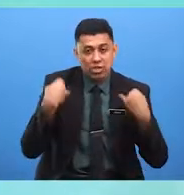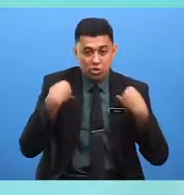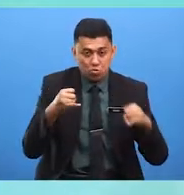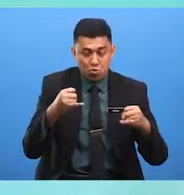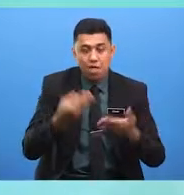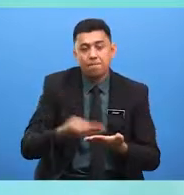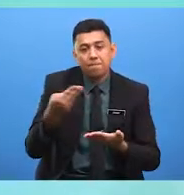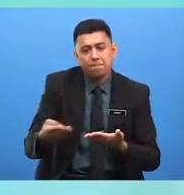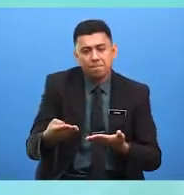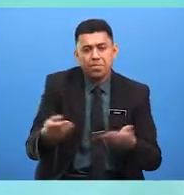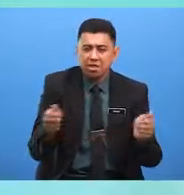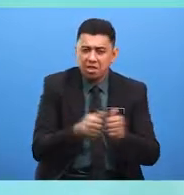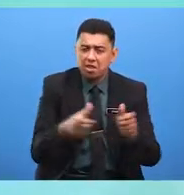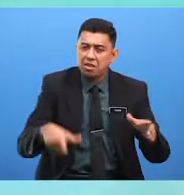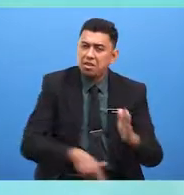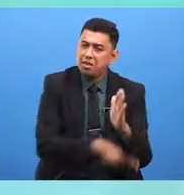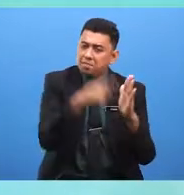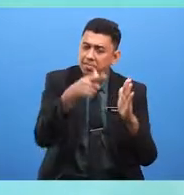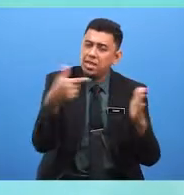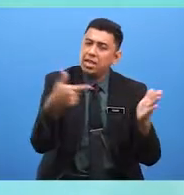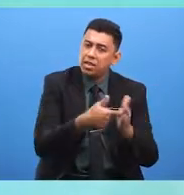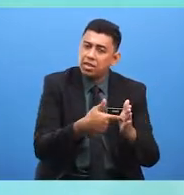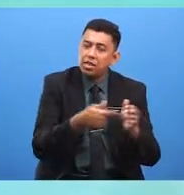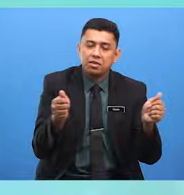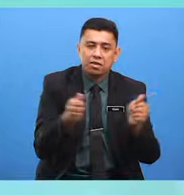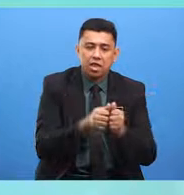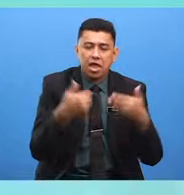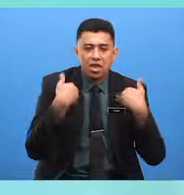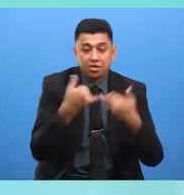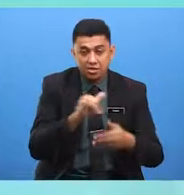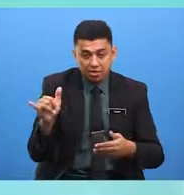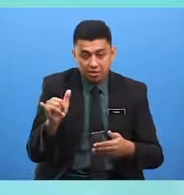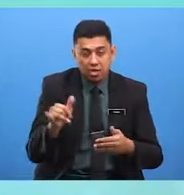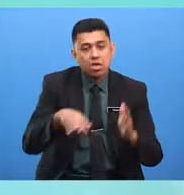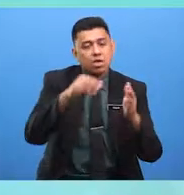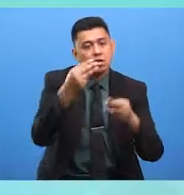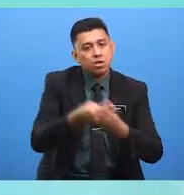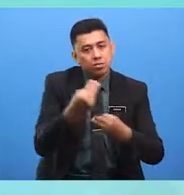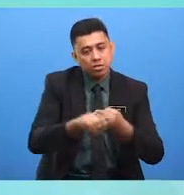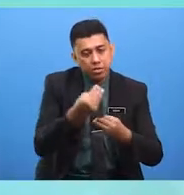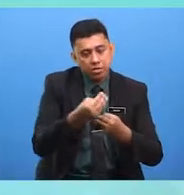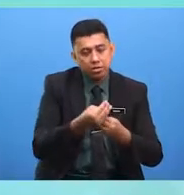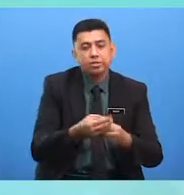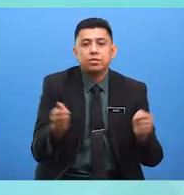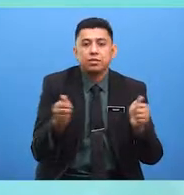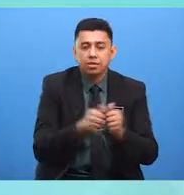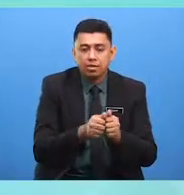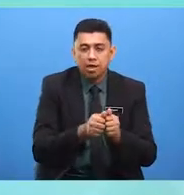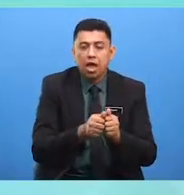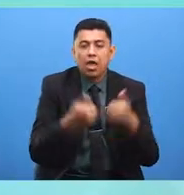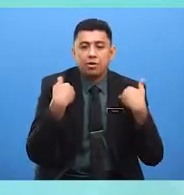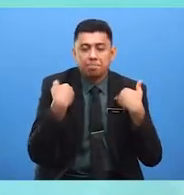berlaku dengan lebih rancak disebabkan adanya kemudahan keuangan yang disediakan oleh Bank perdagangan